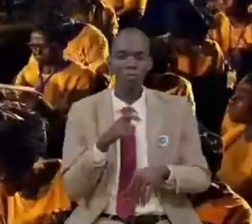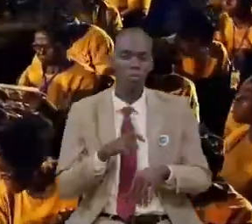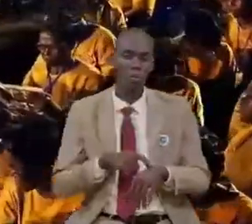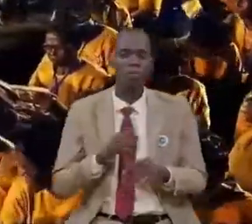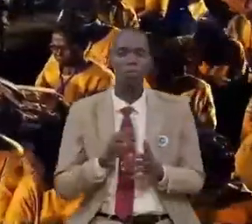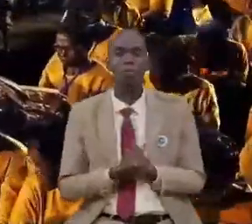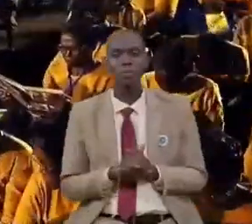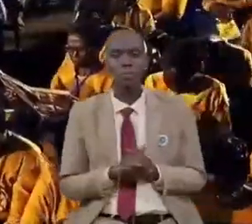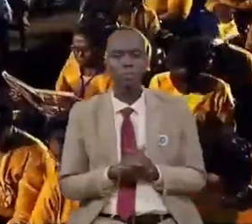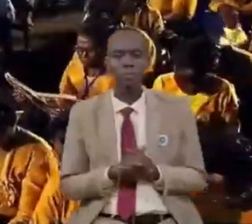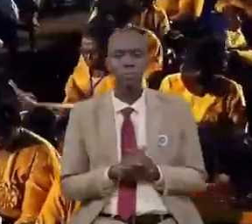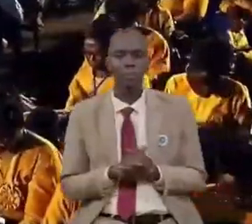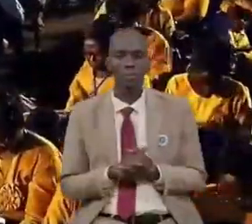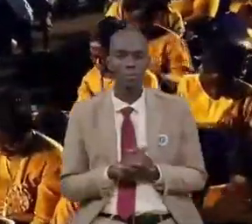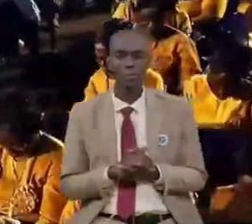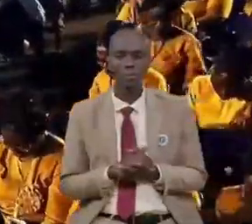fermés.